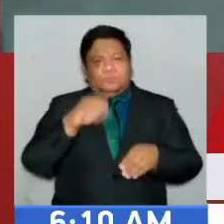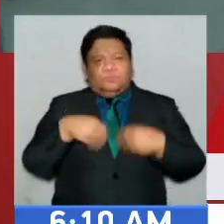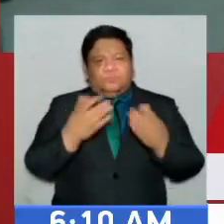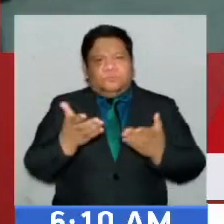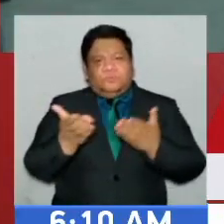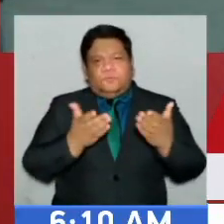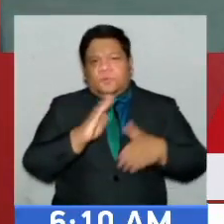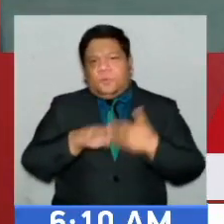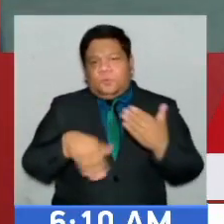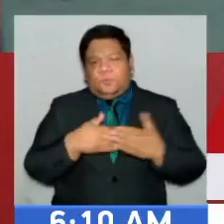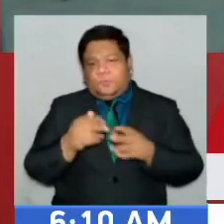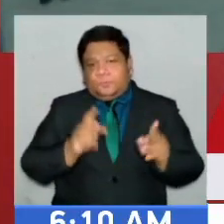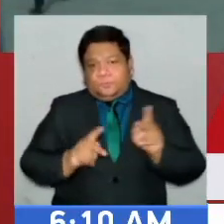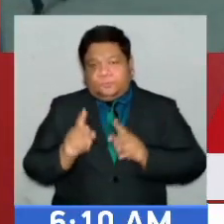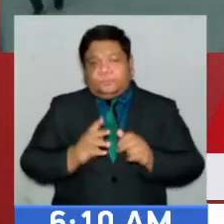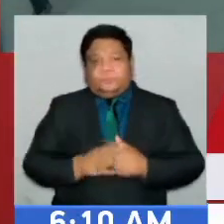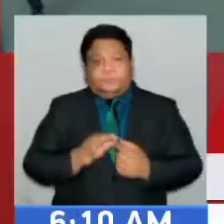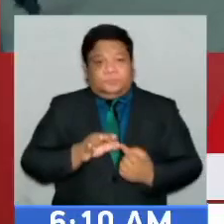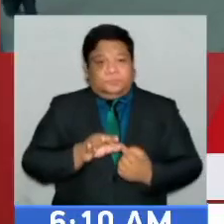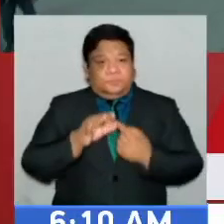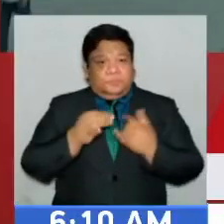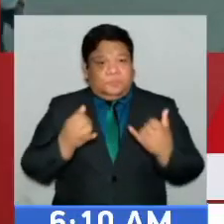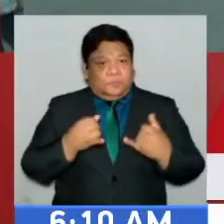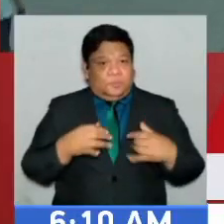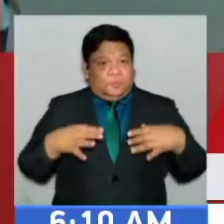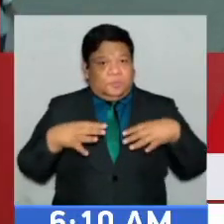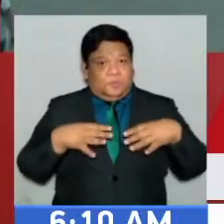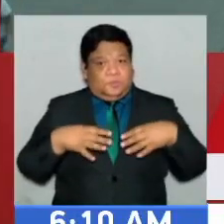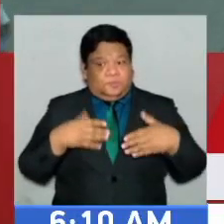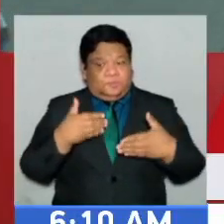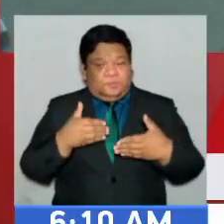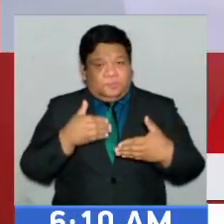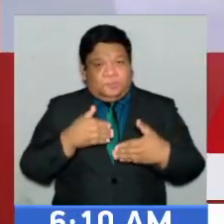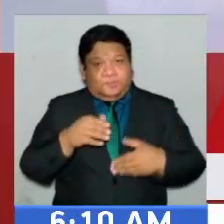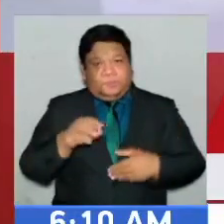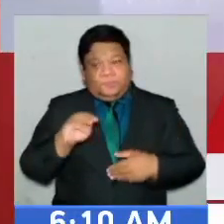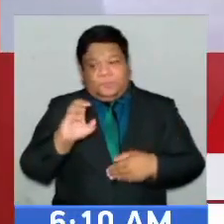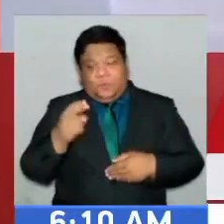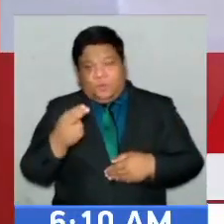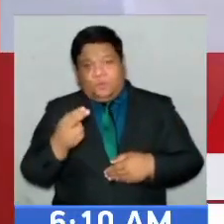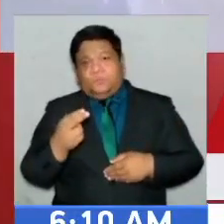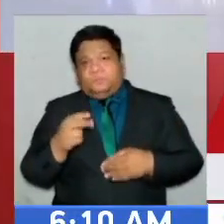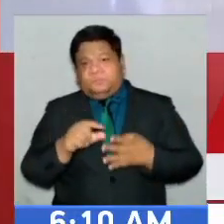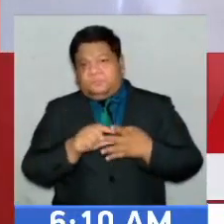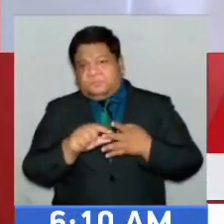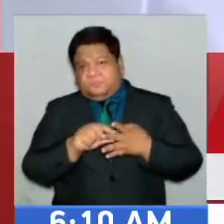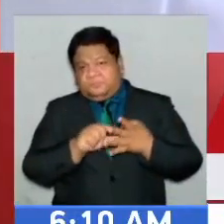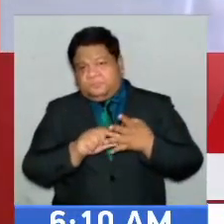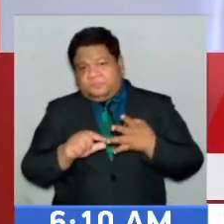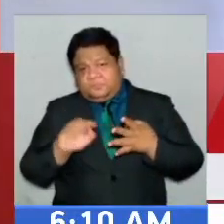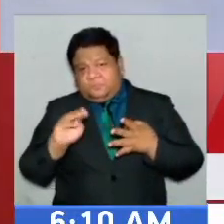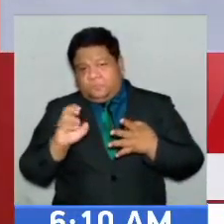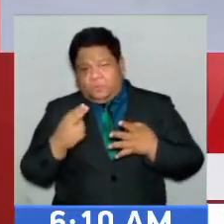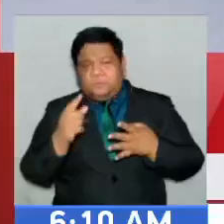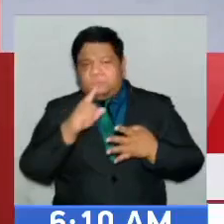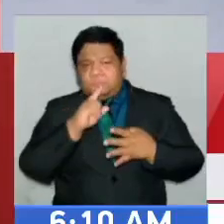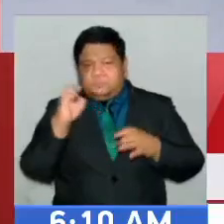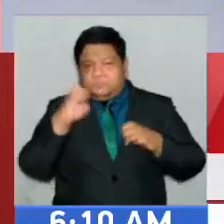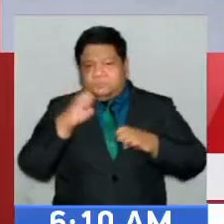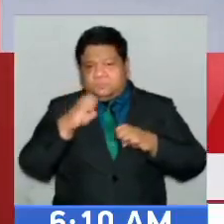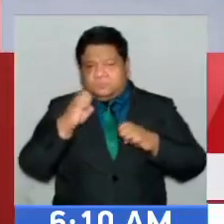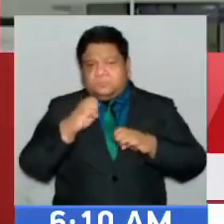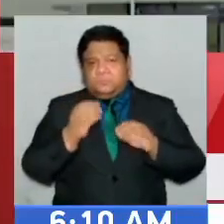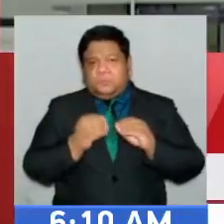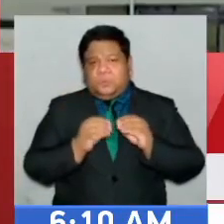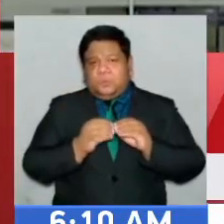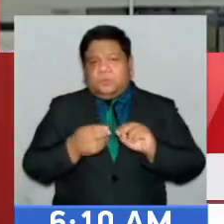ngayong holiday season, ngayong March, siguro mga second or third week of March, expected natin na tataas na po yung bilang ng